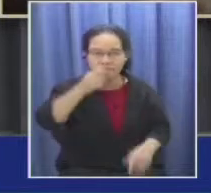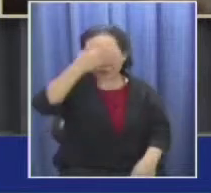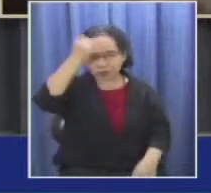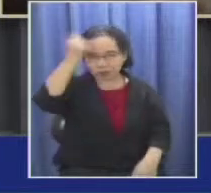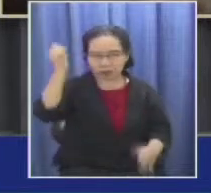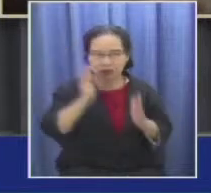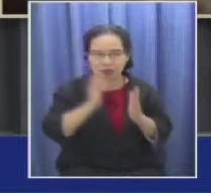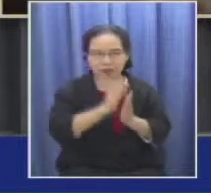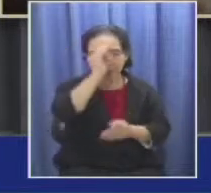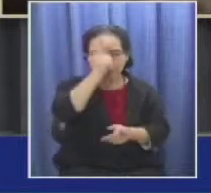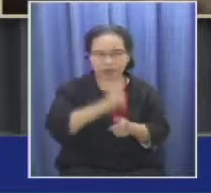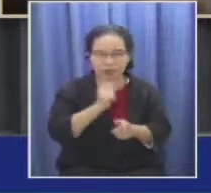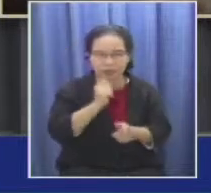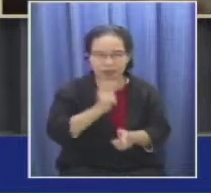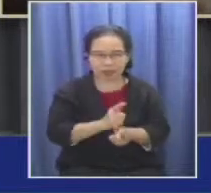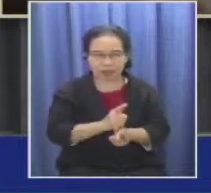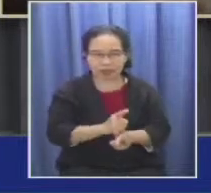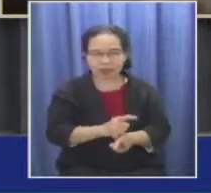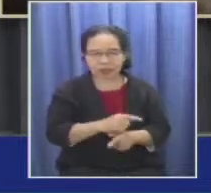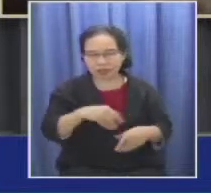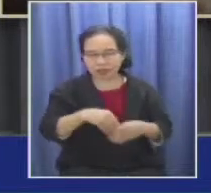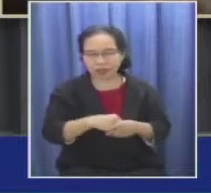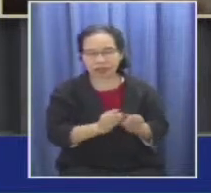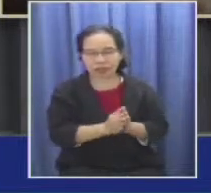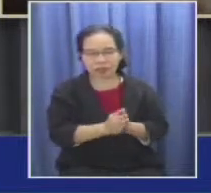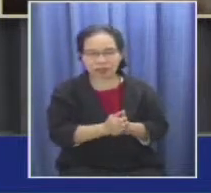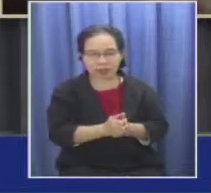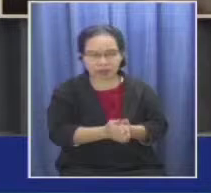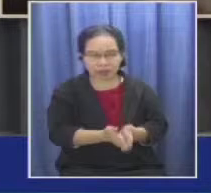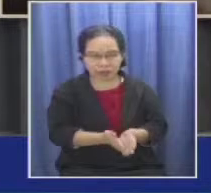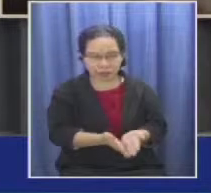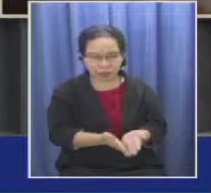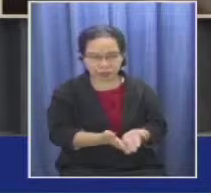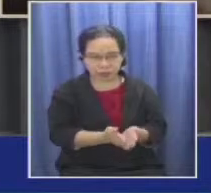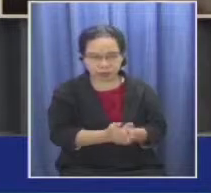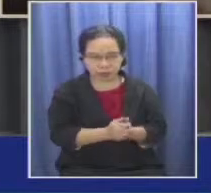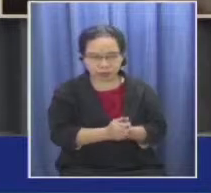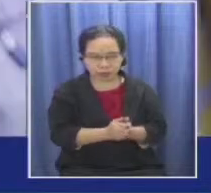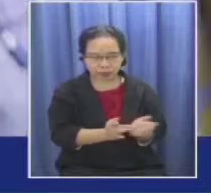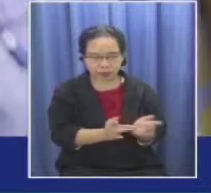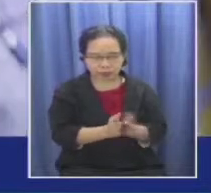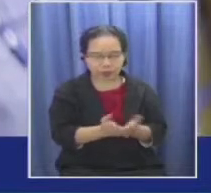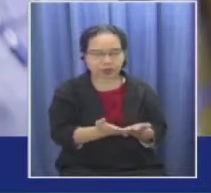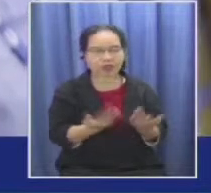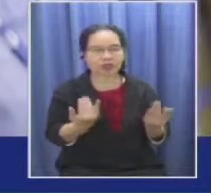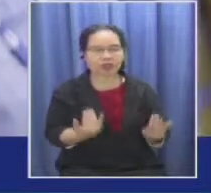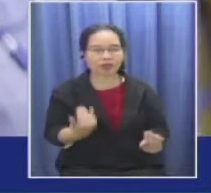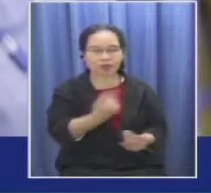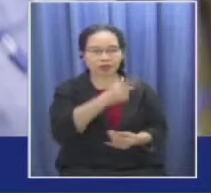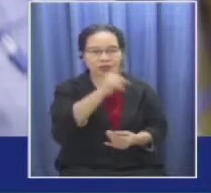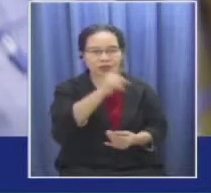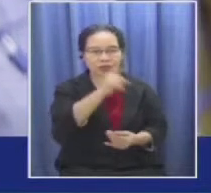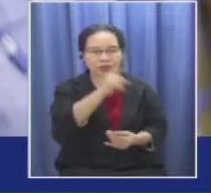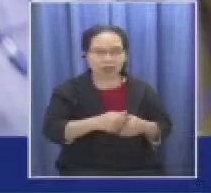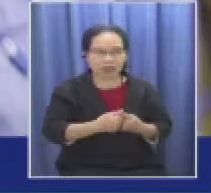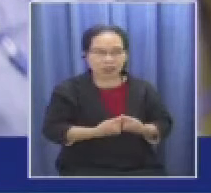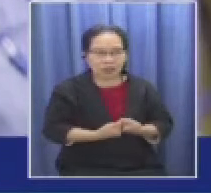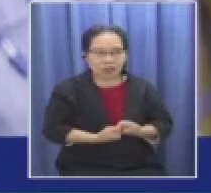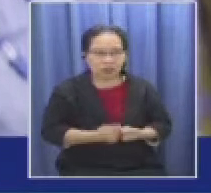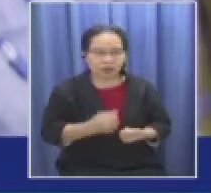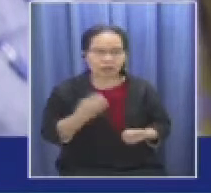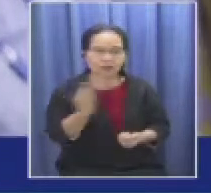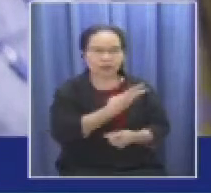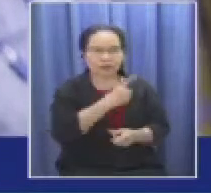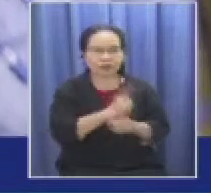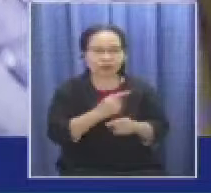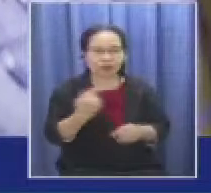sɛ woka ɛnyɛ nkurubɔ nyɛ nansesɛm toɔ wobɛbɔ mpaeɛ anɔpa ne anadwo wote ase